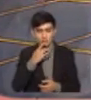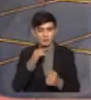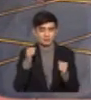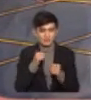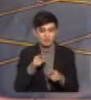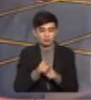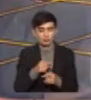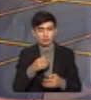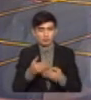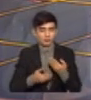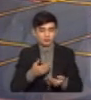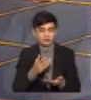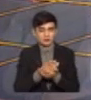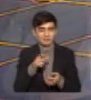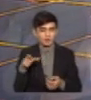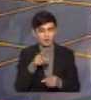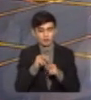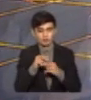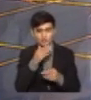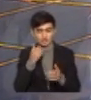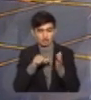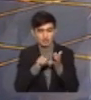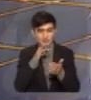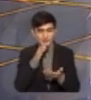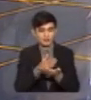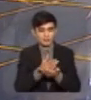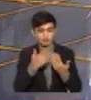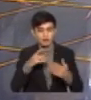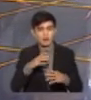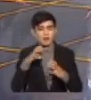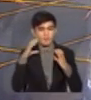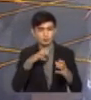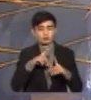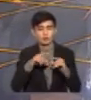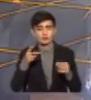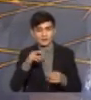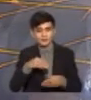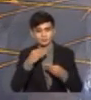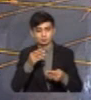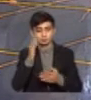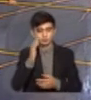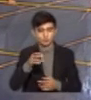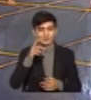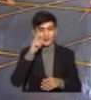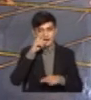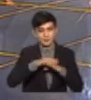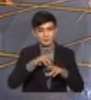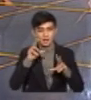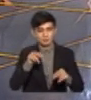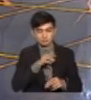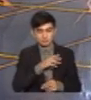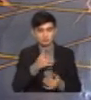жол жөндете алмай қойған халық мектеп автобусын әкеліп шығарып береміз деген әкімдіктегілердің уәдесі желге ұшты